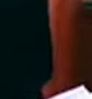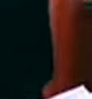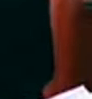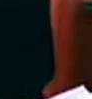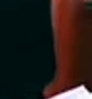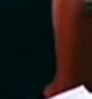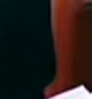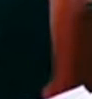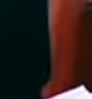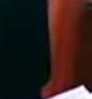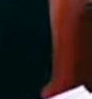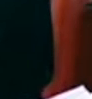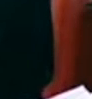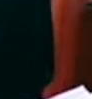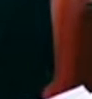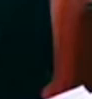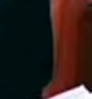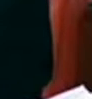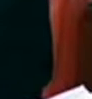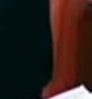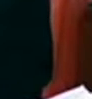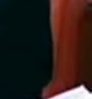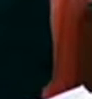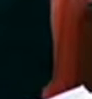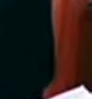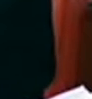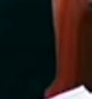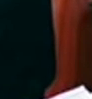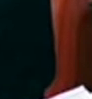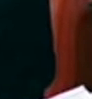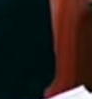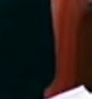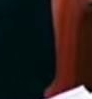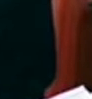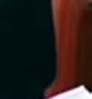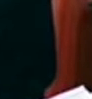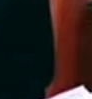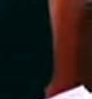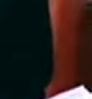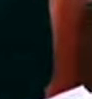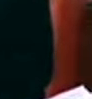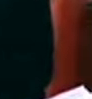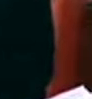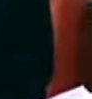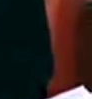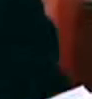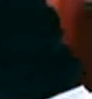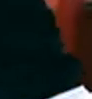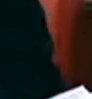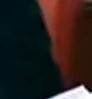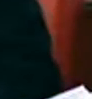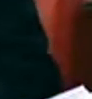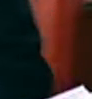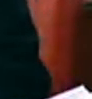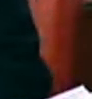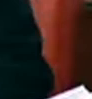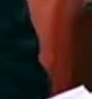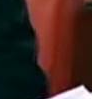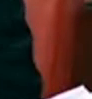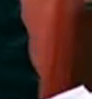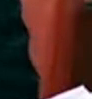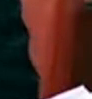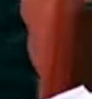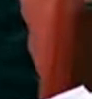Aralık 2015 tarihinde Barzani Türkiye'de zaman Dışişleri Bakanı ve Başbakanı tarafından karşılanmasına karşı verdiği tepkiyi çok net bir